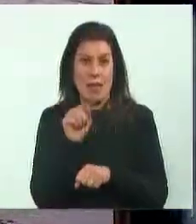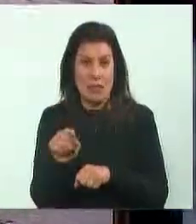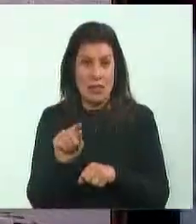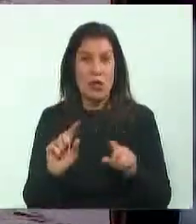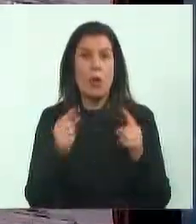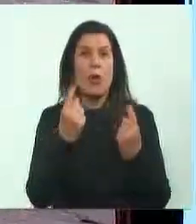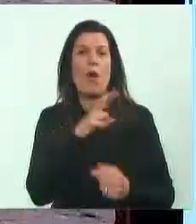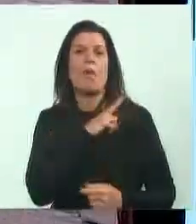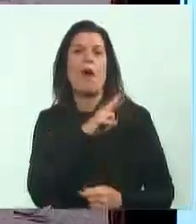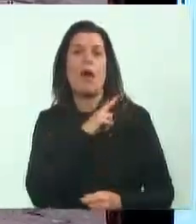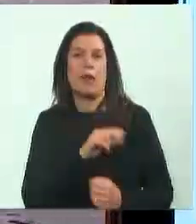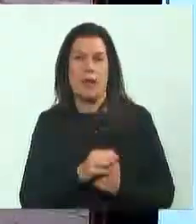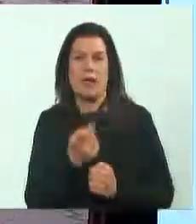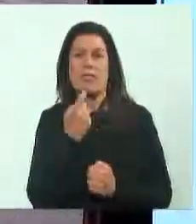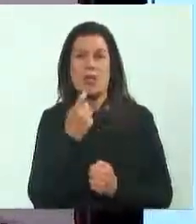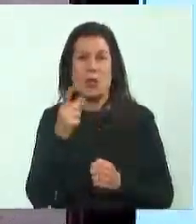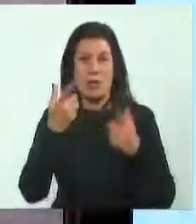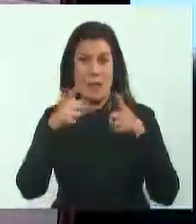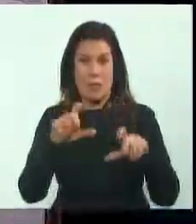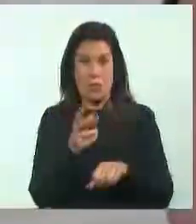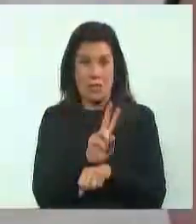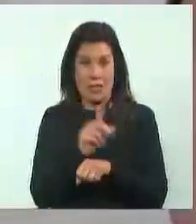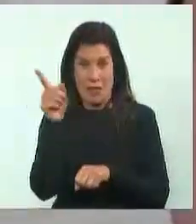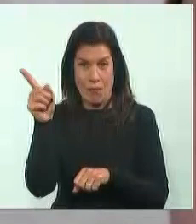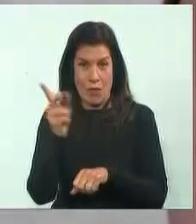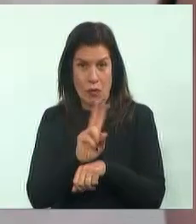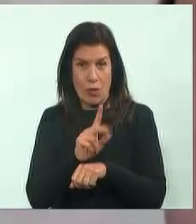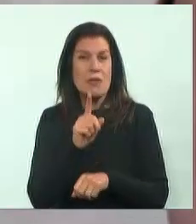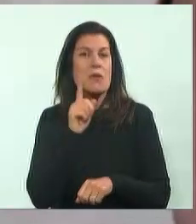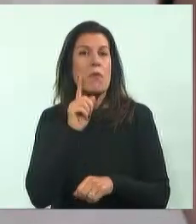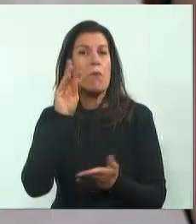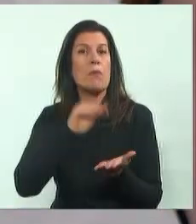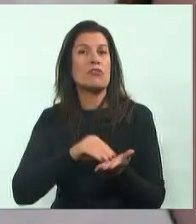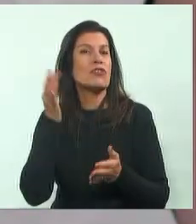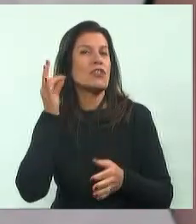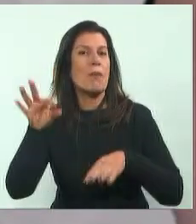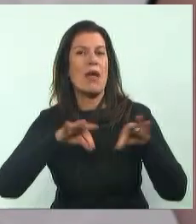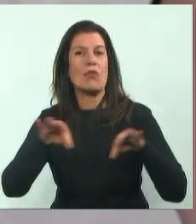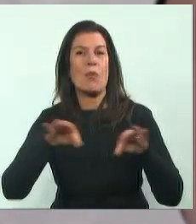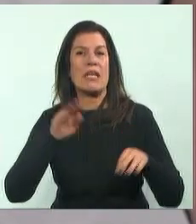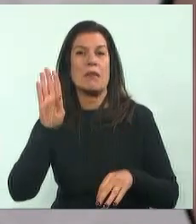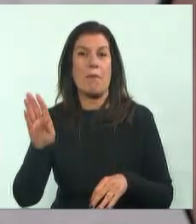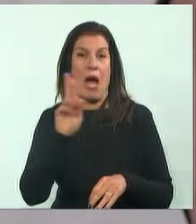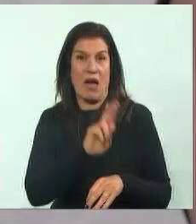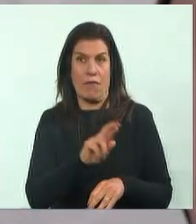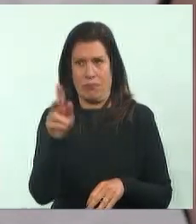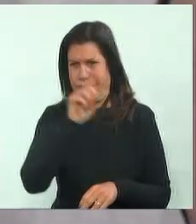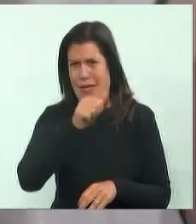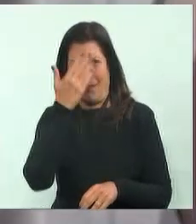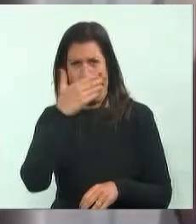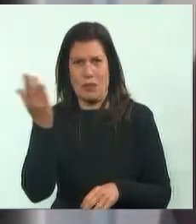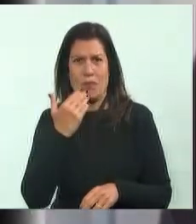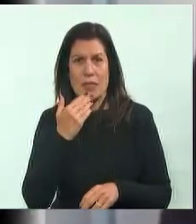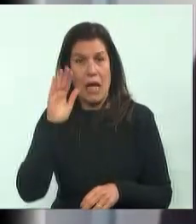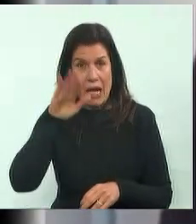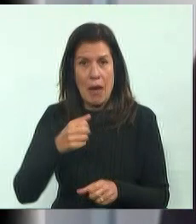באנגליה. כלומר, הפוסט שזייפו הנוכלים, גם בשם בר רפאלי, הדוגמנית הכי מפורסמת בישראל, נוצר שם, ולא